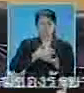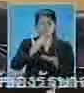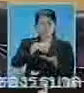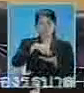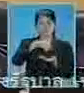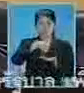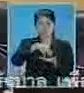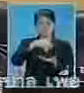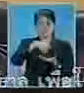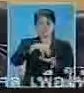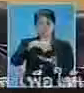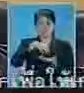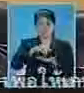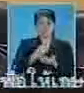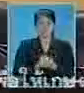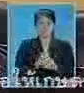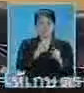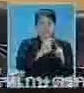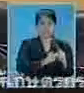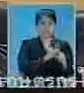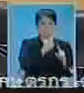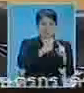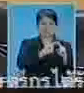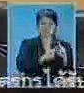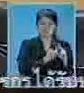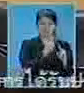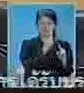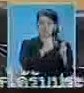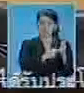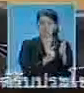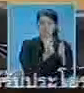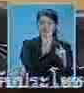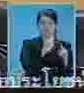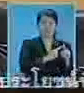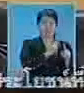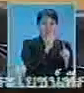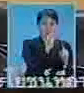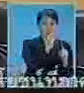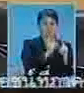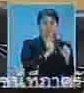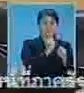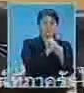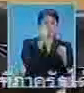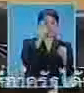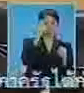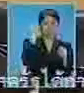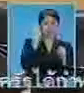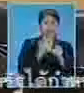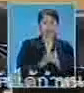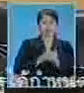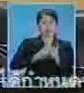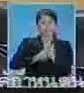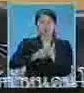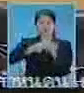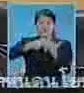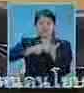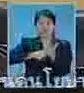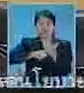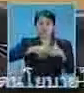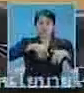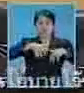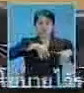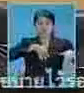ว่าทุกๆเดือนตั้งแต่ประมาณเดือนกันยายนของปีที่แล้วระดับหนี้สาธารณะปรับลดลงเกือบทุ